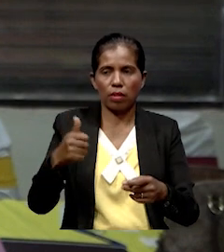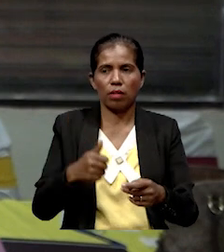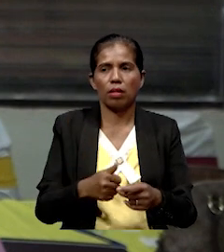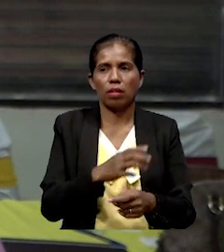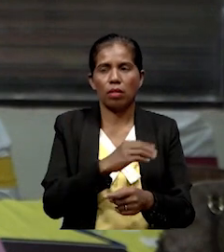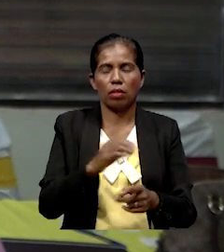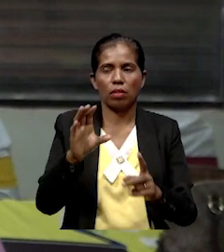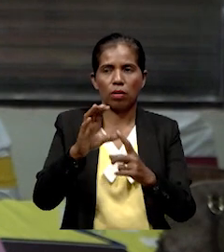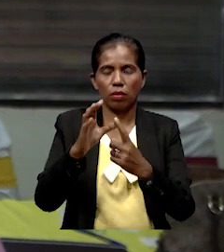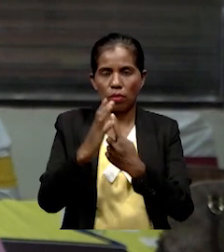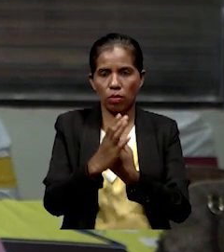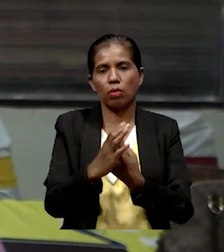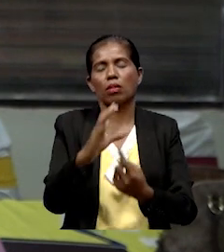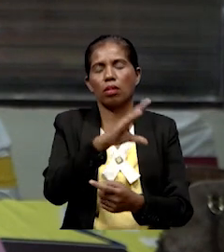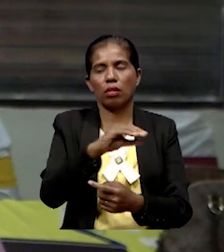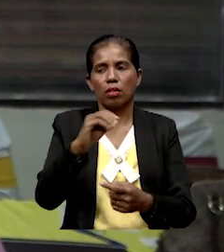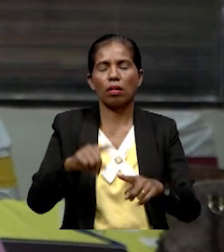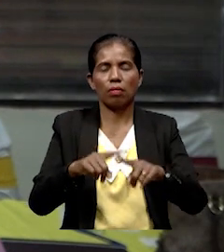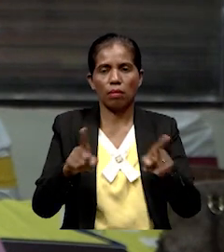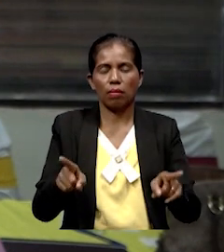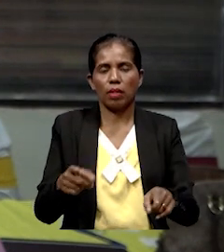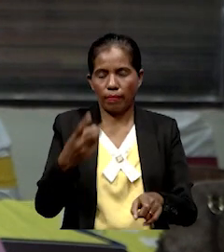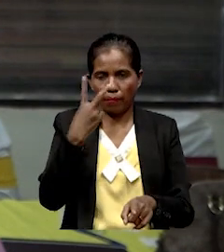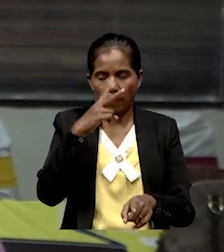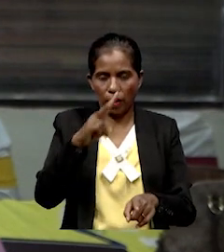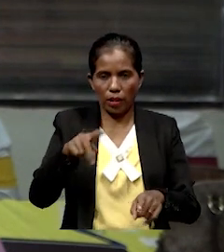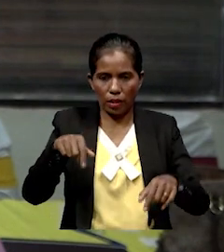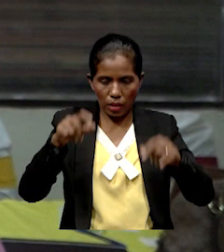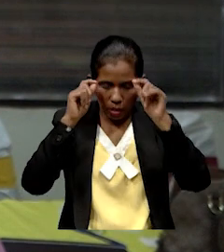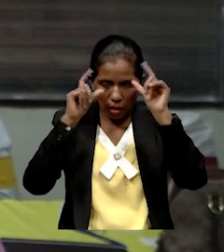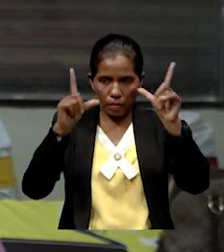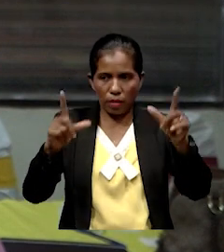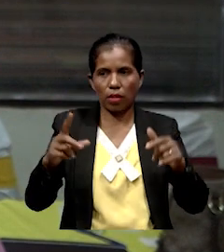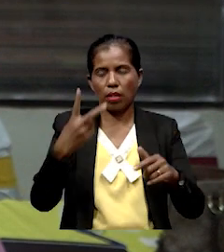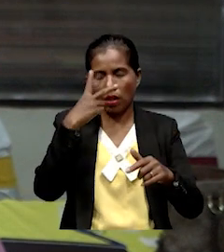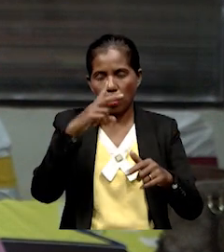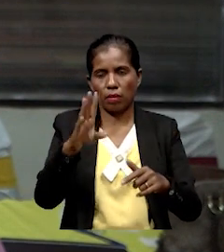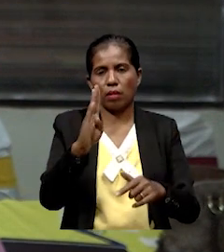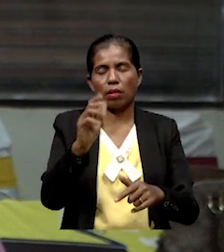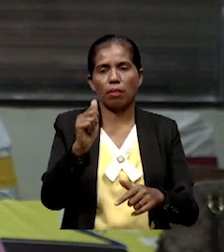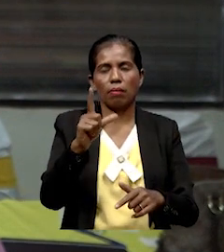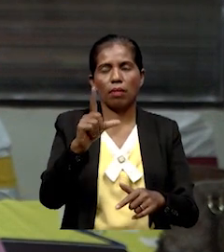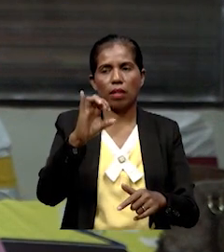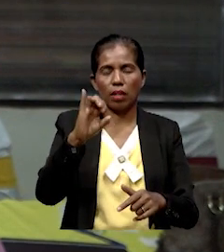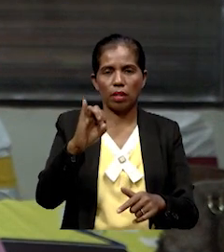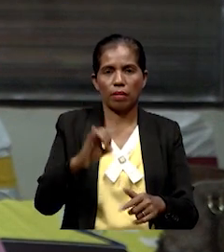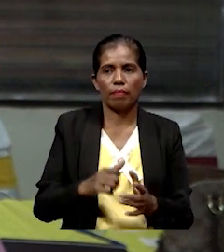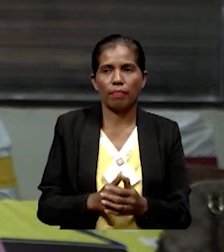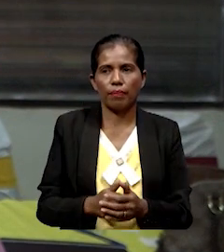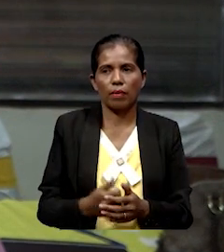akulturasi budaya bye bye hari Bhakti mouth ihre Moskow Bali hutan ditelepon teh dia